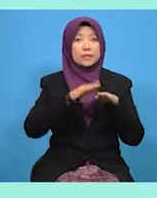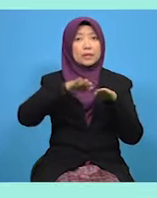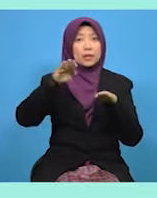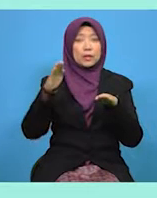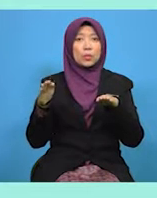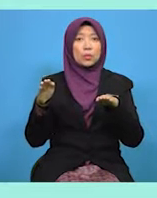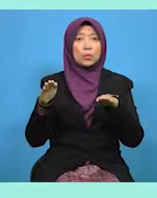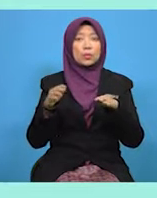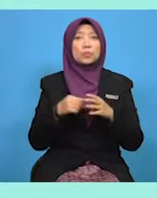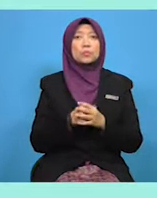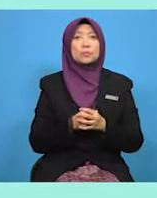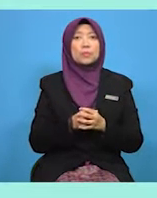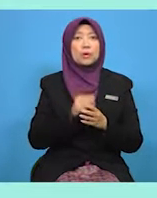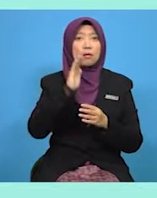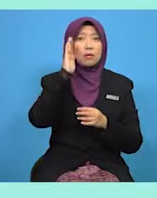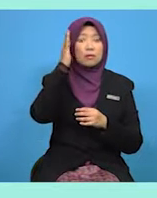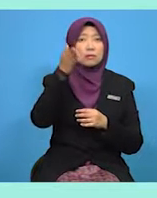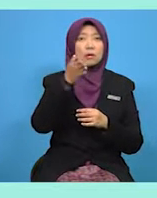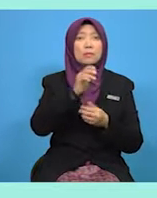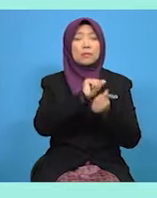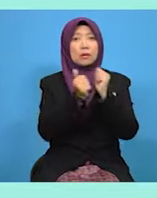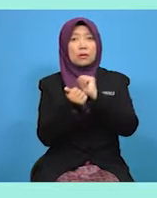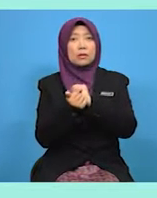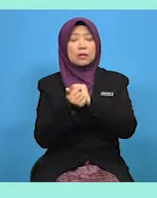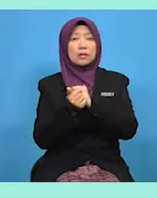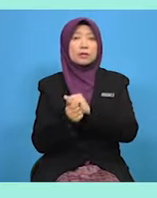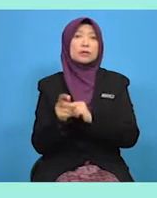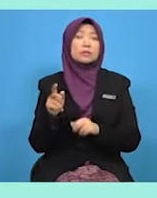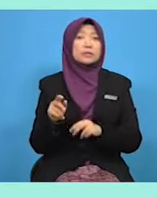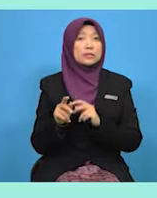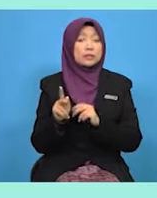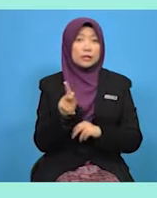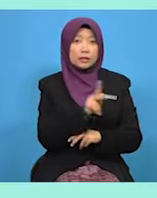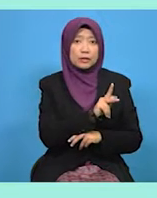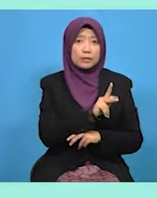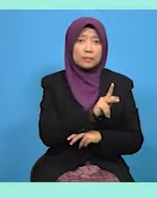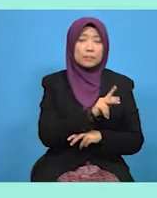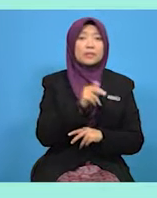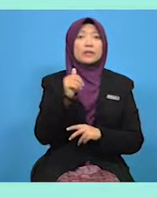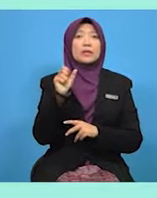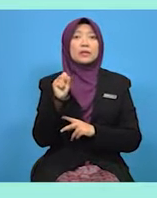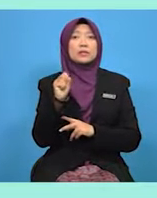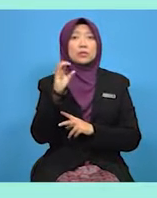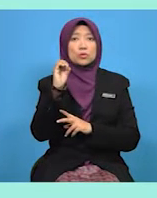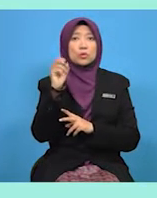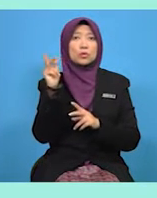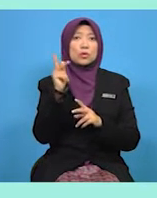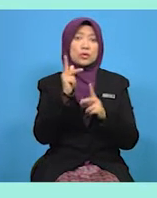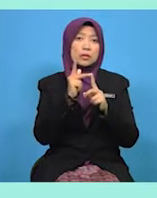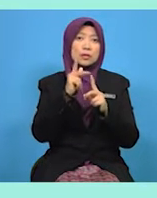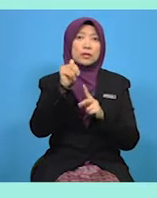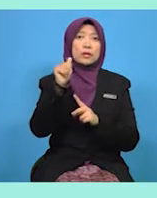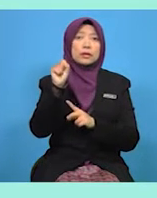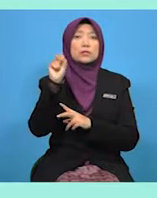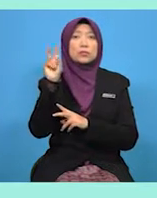Kelo penawaran agregat akan beralih ke kiri dari AS0 ke